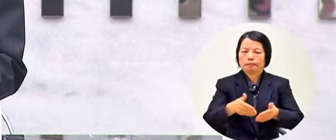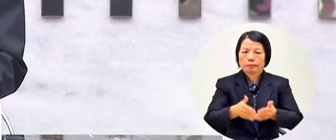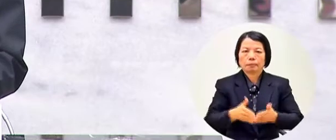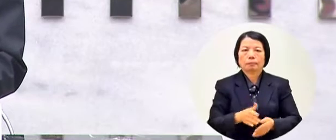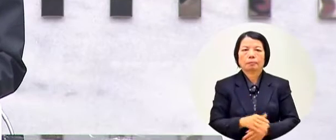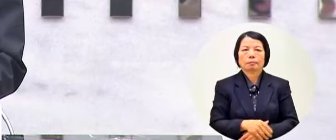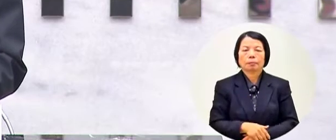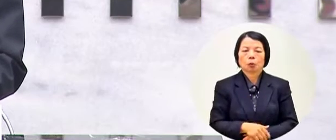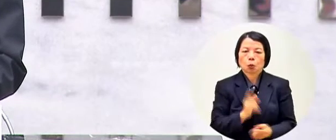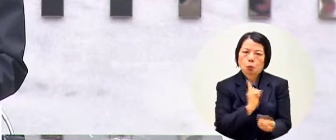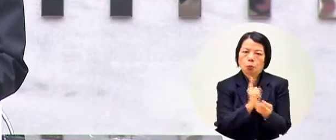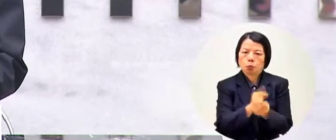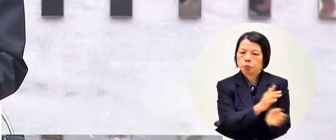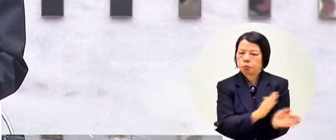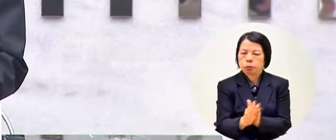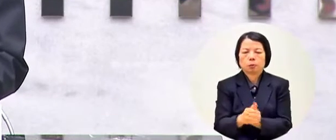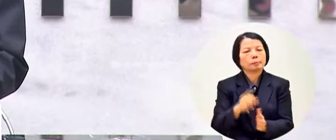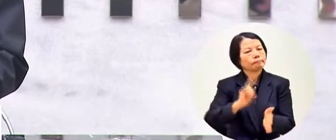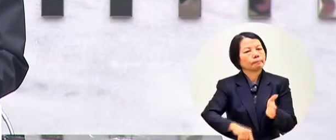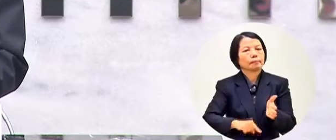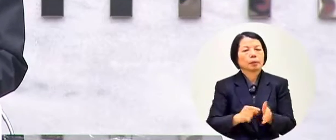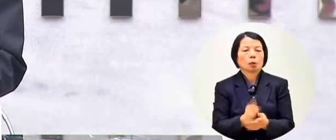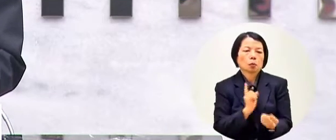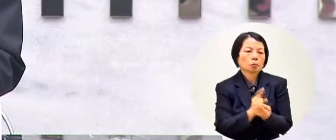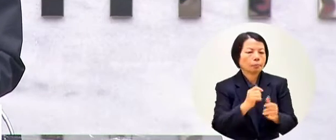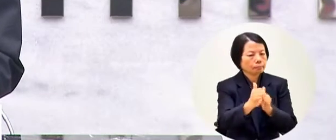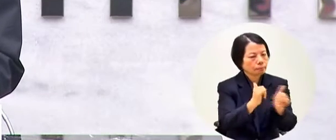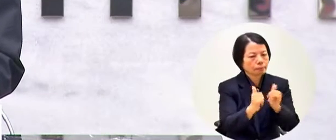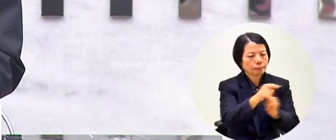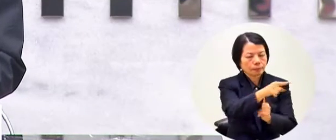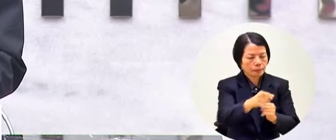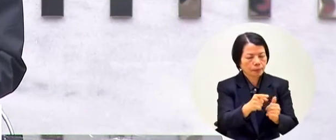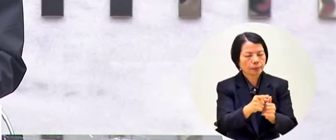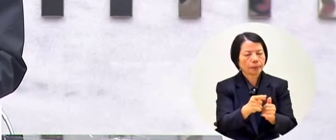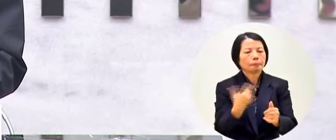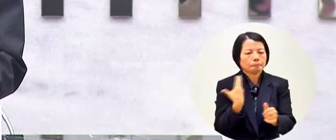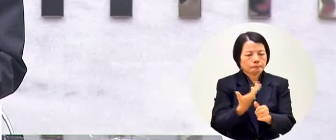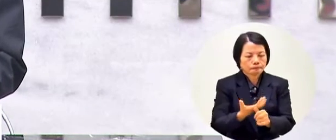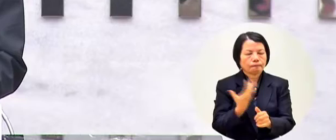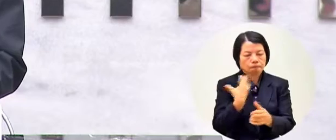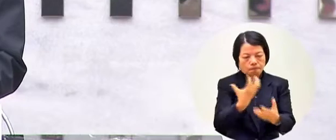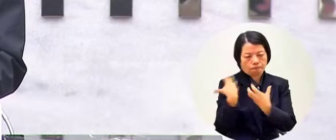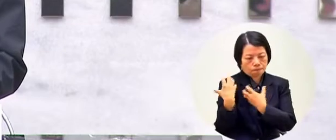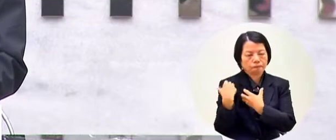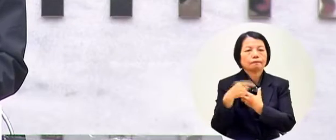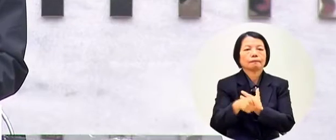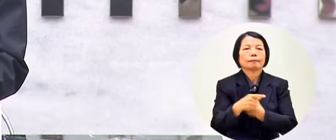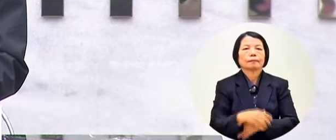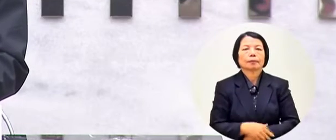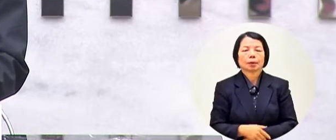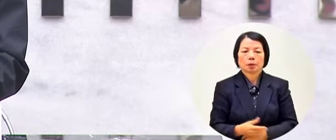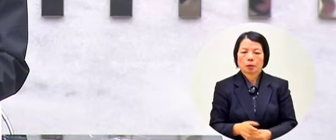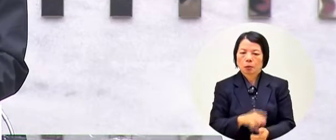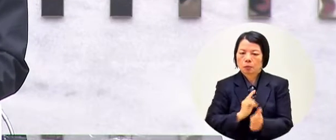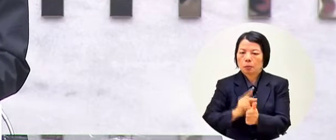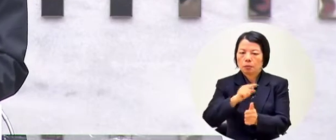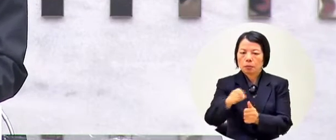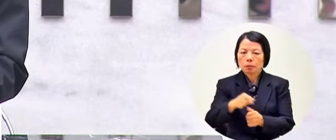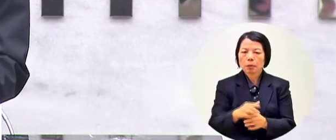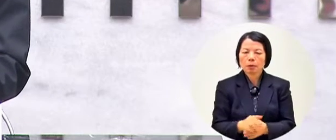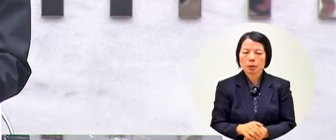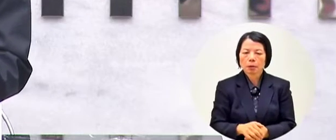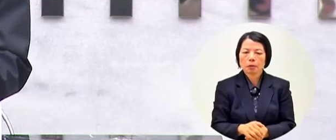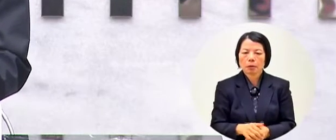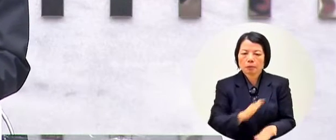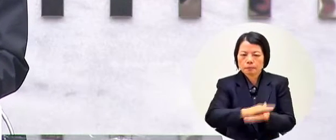治，对高雄市民朋友有一个交代。我已经指示环保局原局长，要落实减少全市